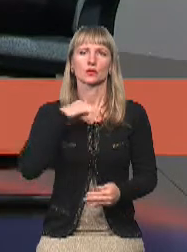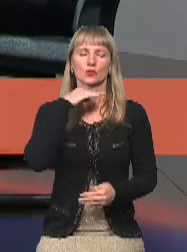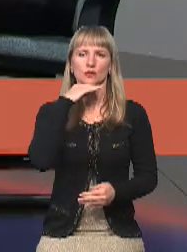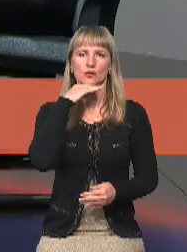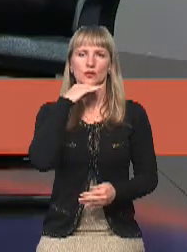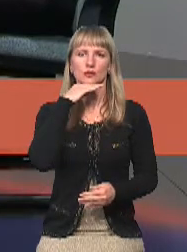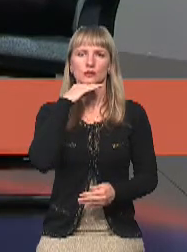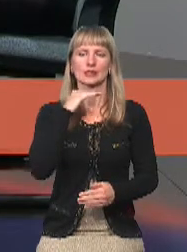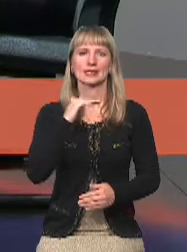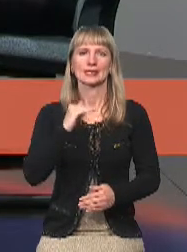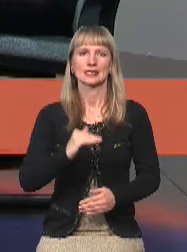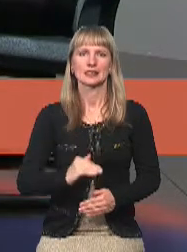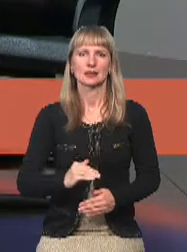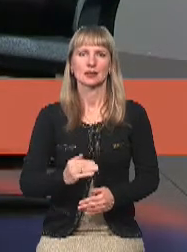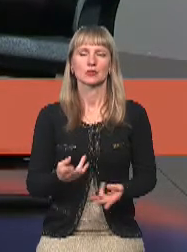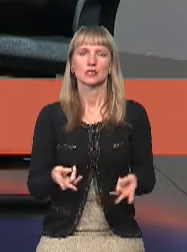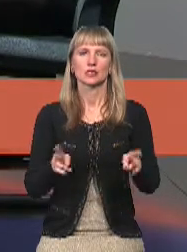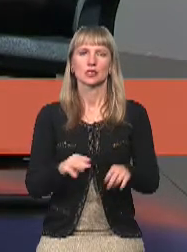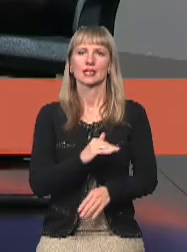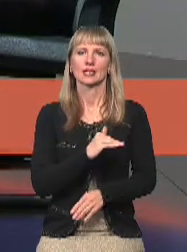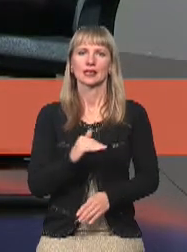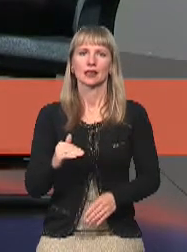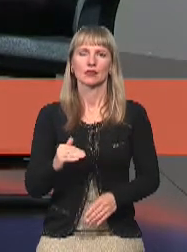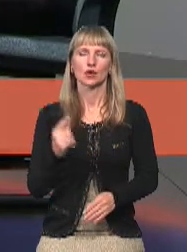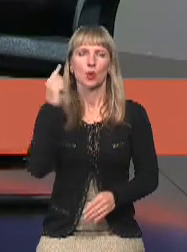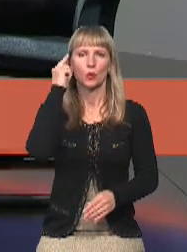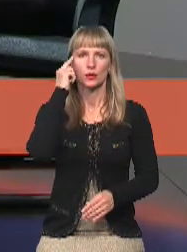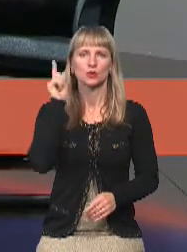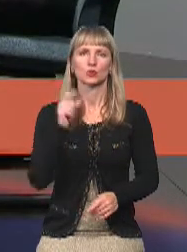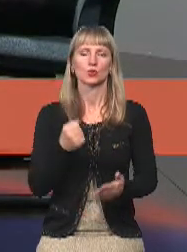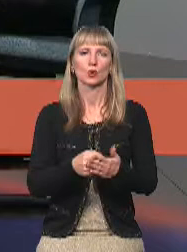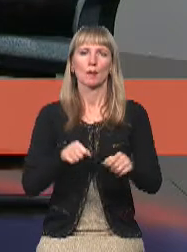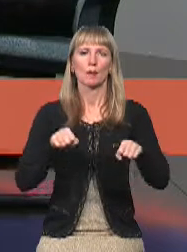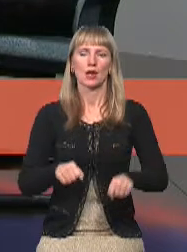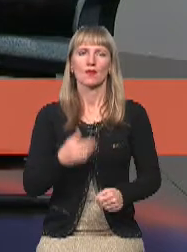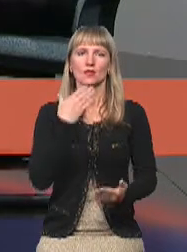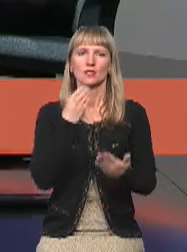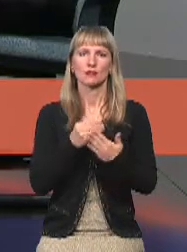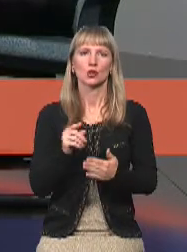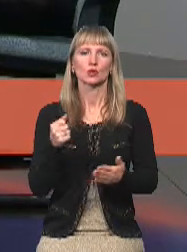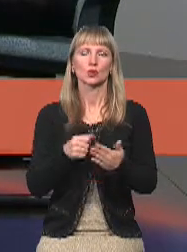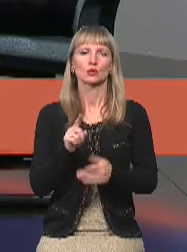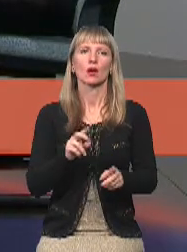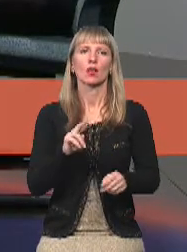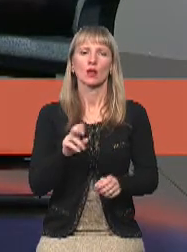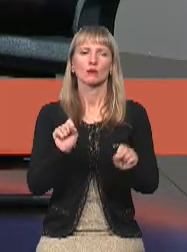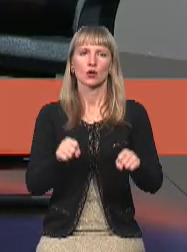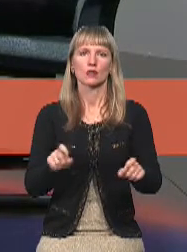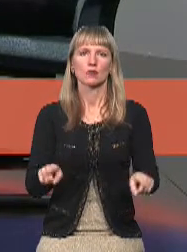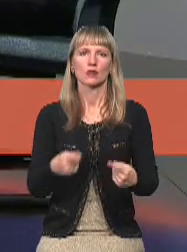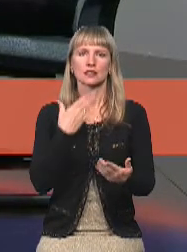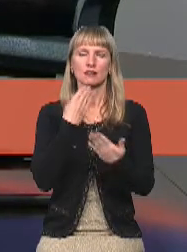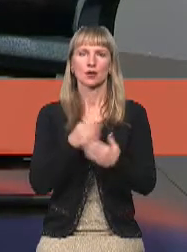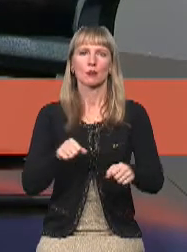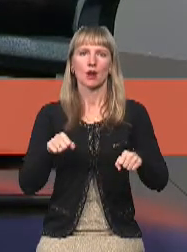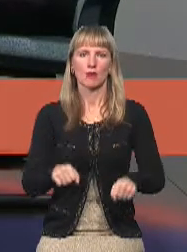достатньо низьким залишається рівень обізнаності щодо прав своїх і щодо того, як можна поновити свої